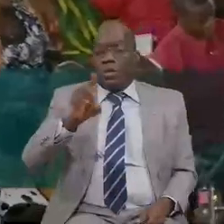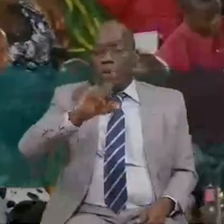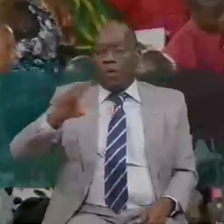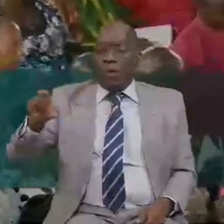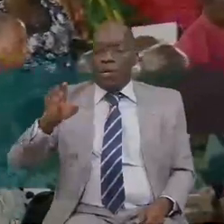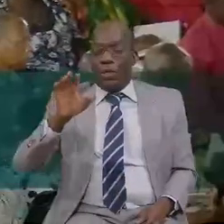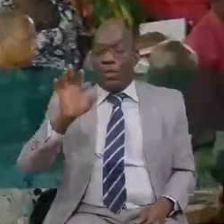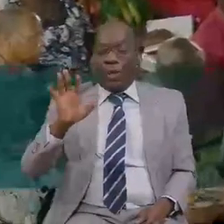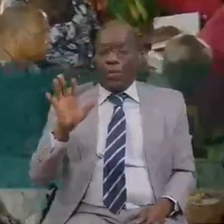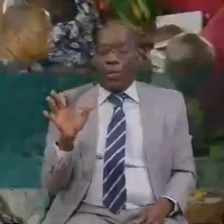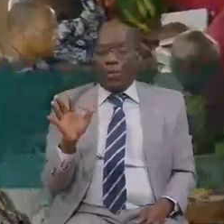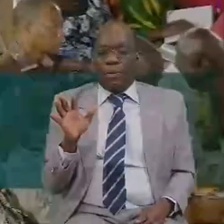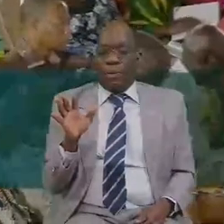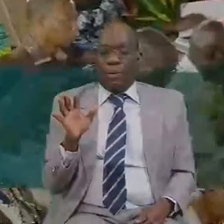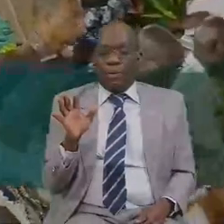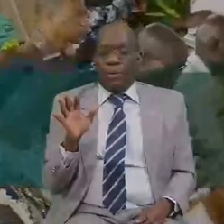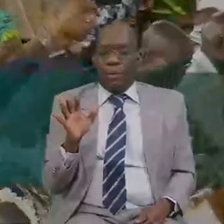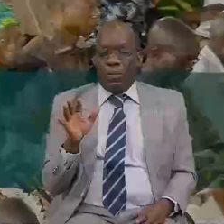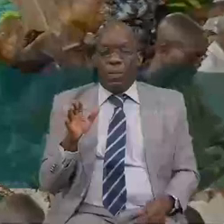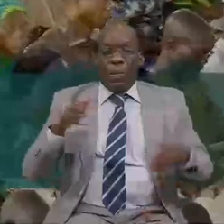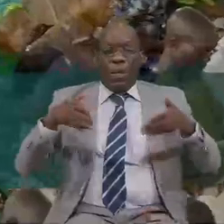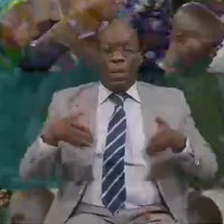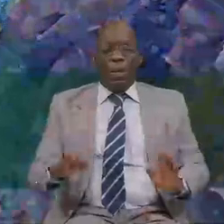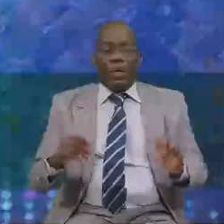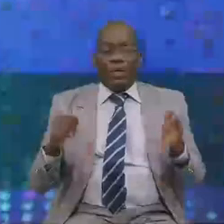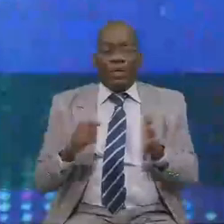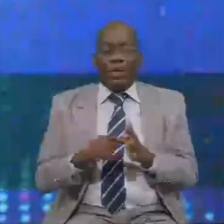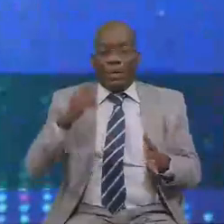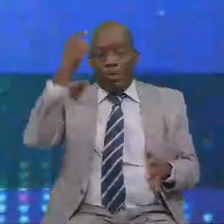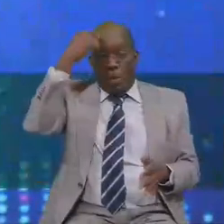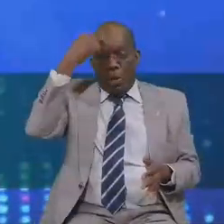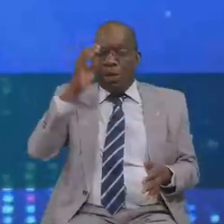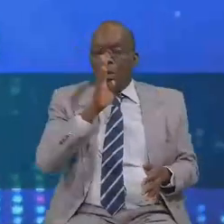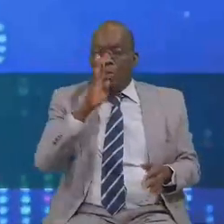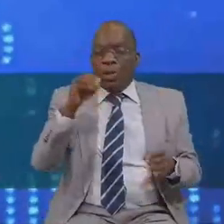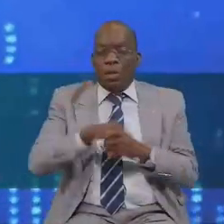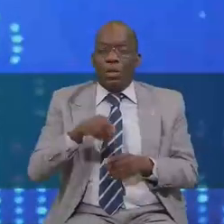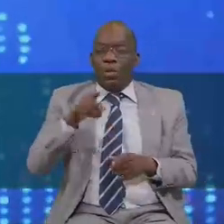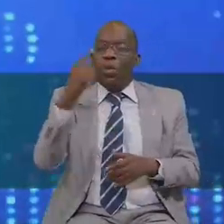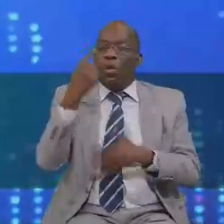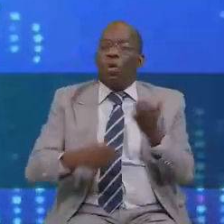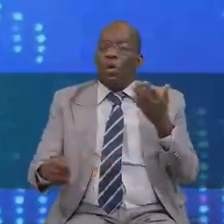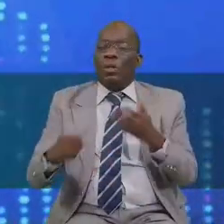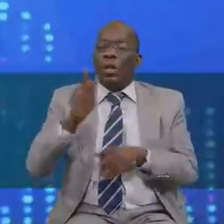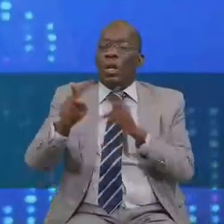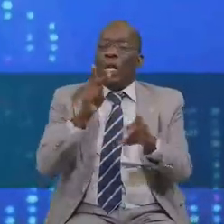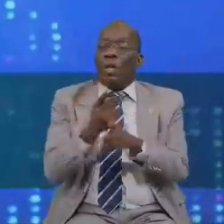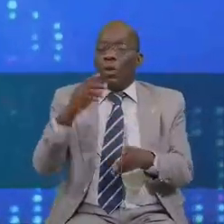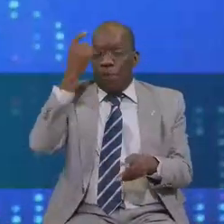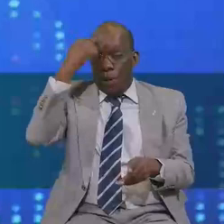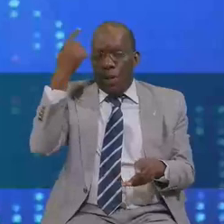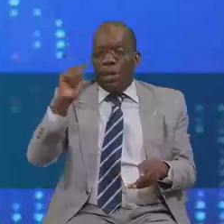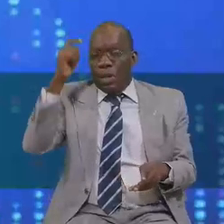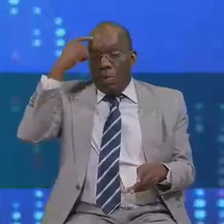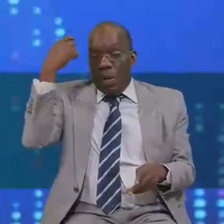2, verset 5. Ayez en vous les sentiments qui étaient en Jésus-Christ. Quel type de sentiments? Les sentiments de Christ